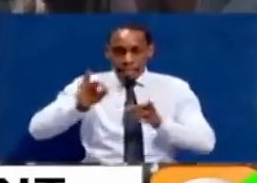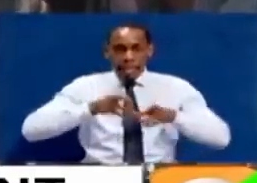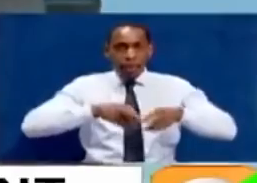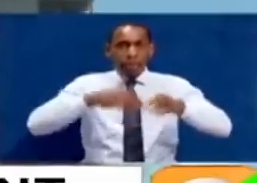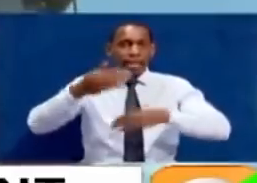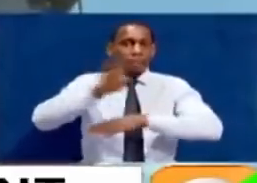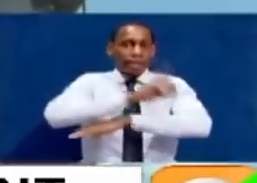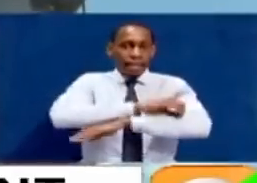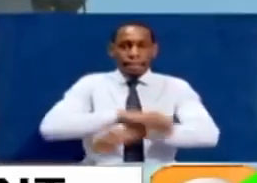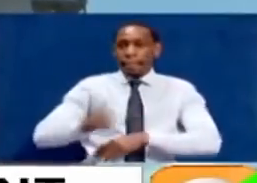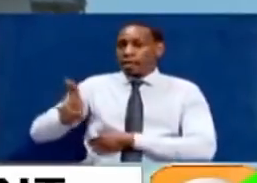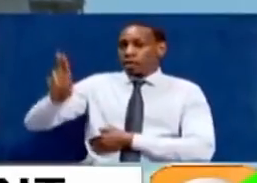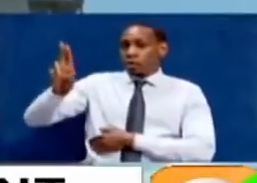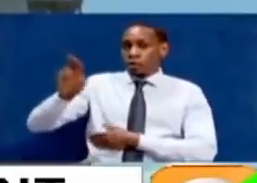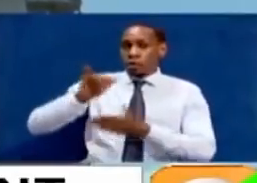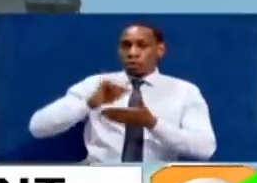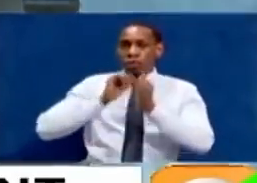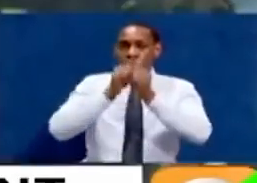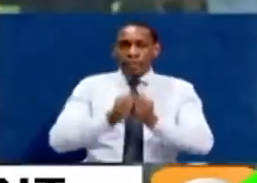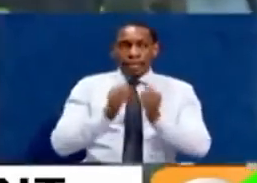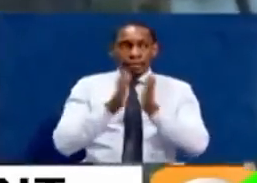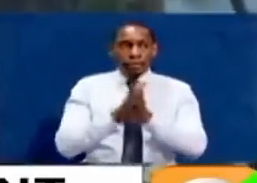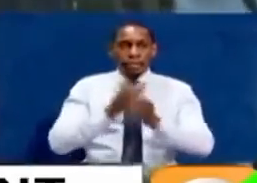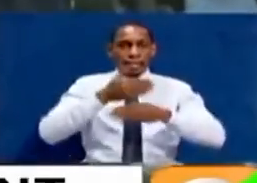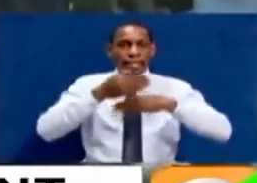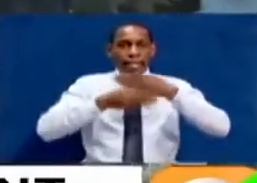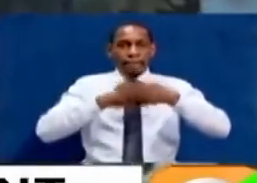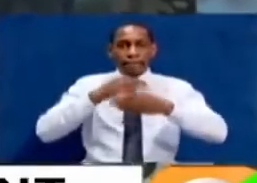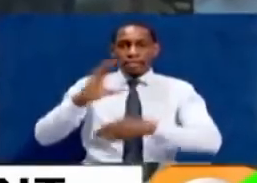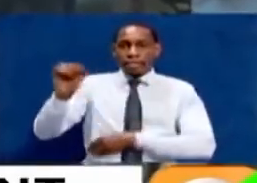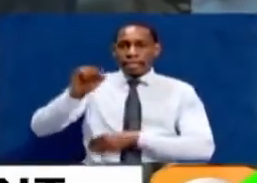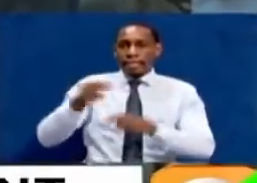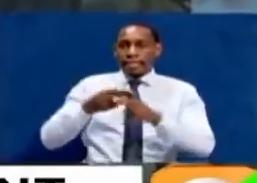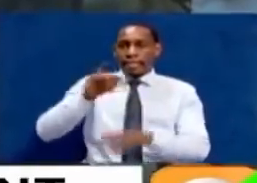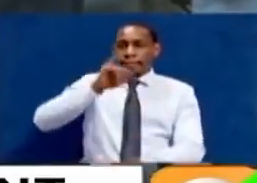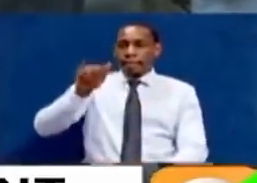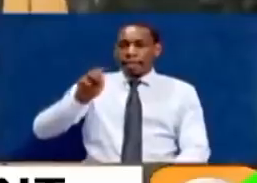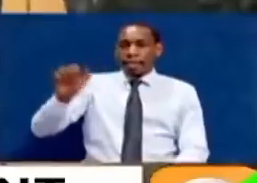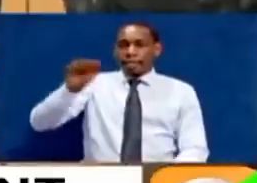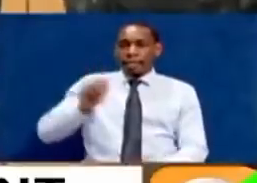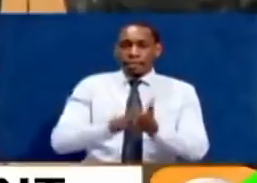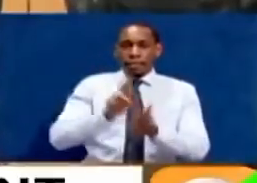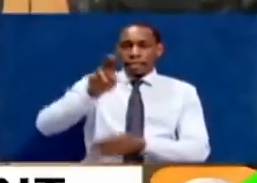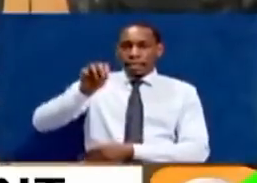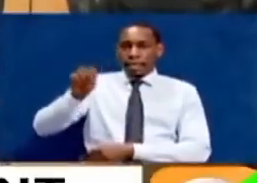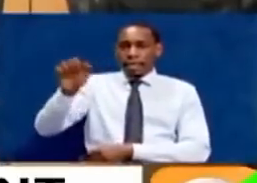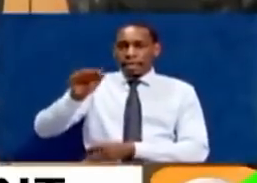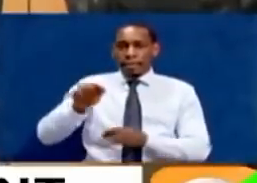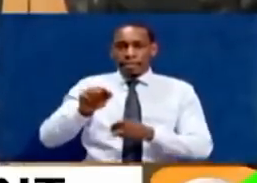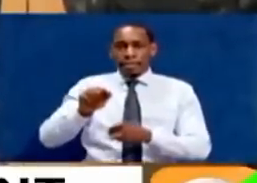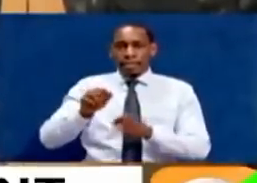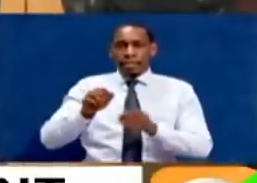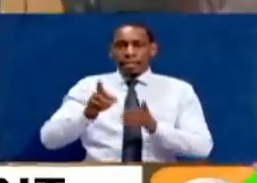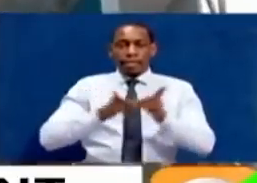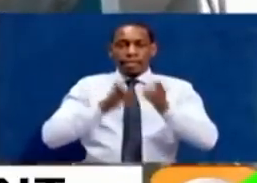road daily. The president, who was accompanied by infrastructure CS James Macharia and NMS Director General